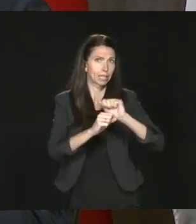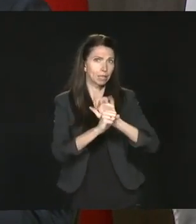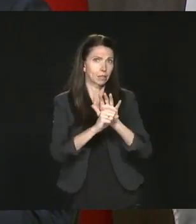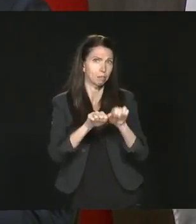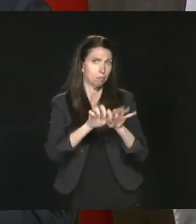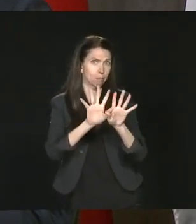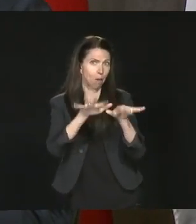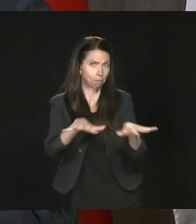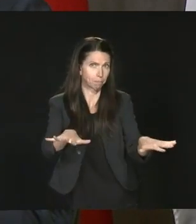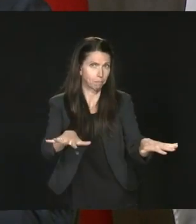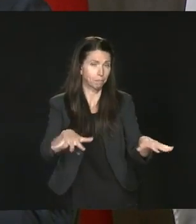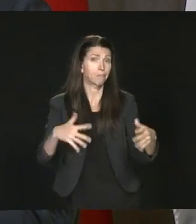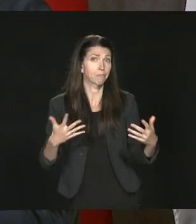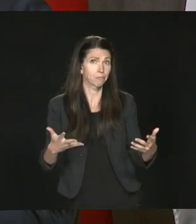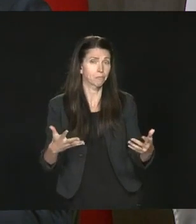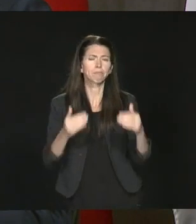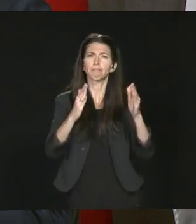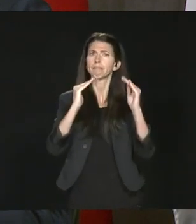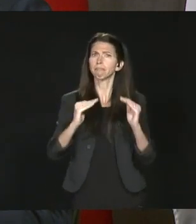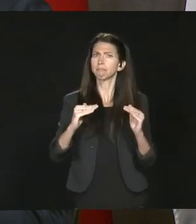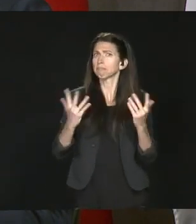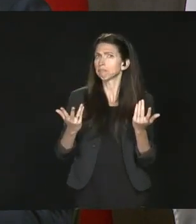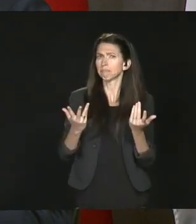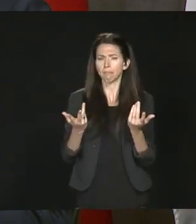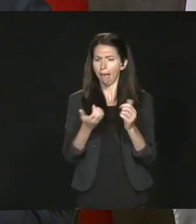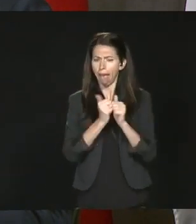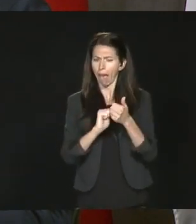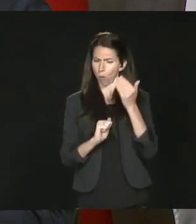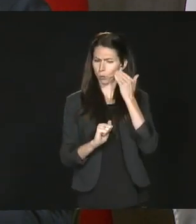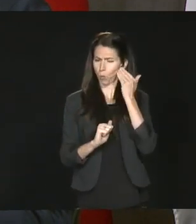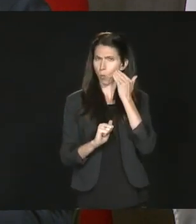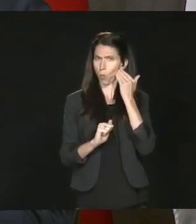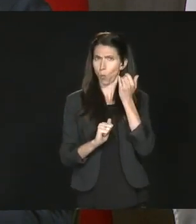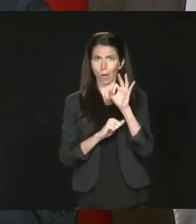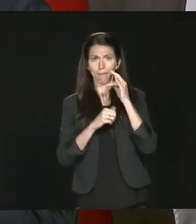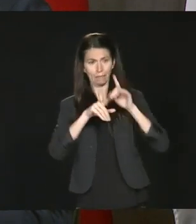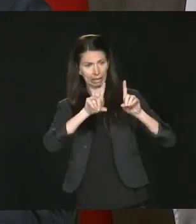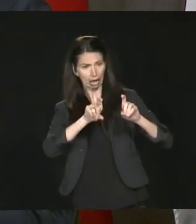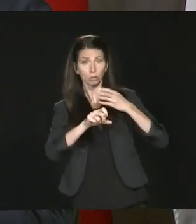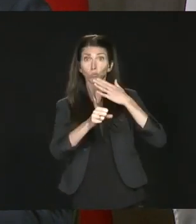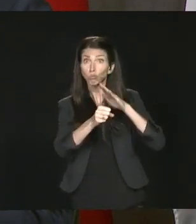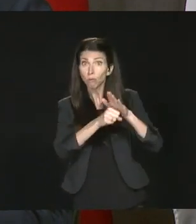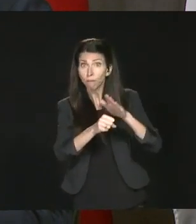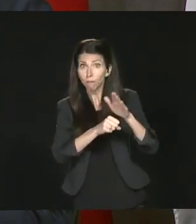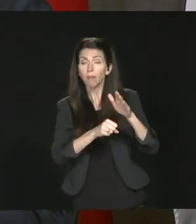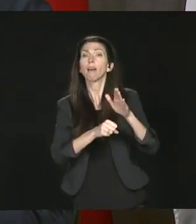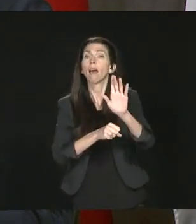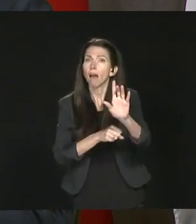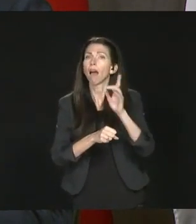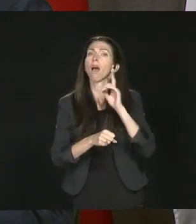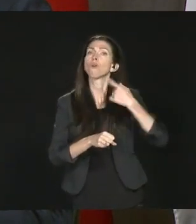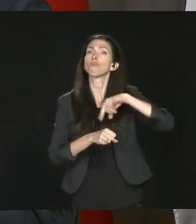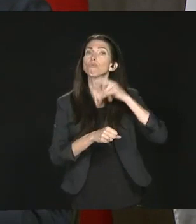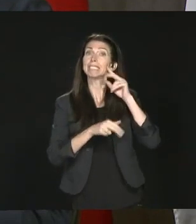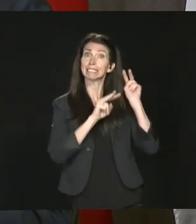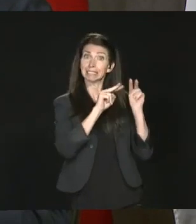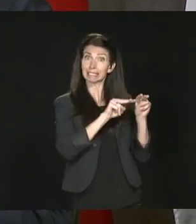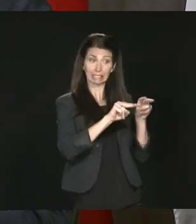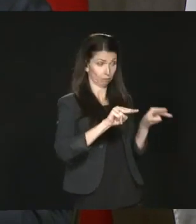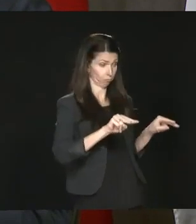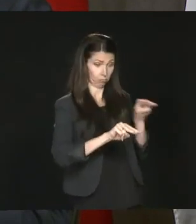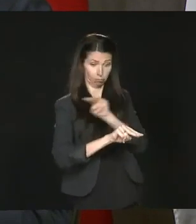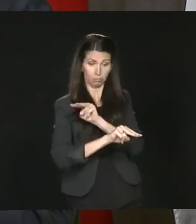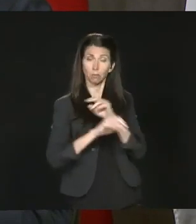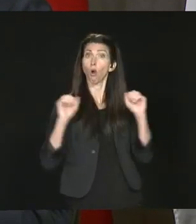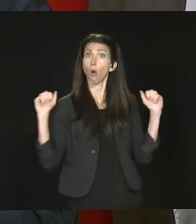façon consiste à surveiller le pourcentage des tests effectués par les laboratoires au cours de la semaine qui s'avèrent positifs.